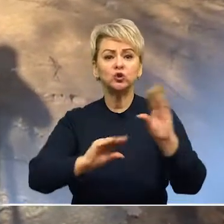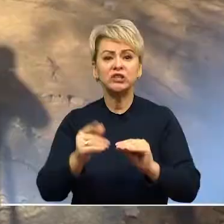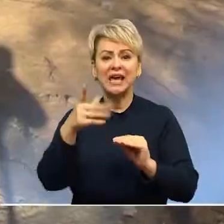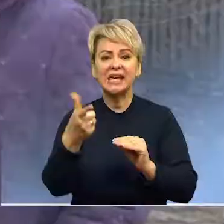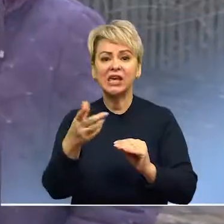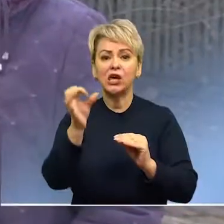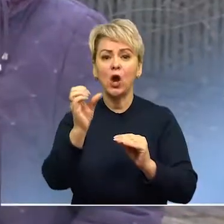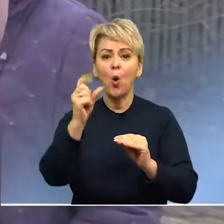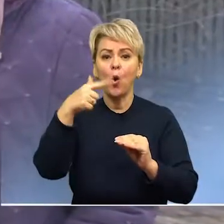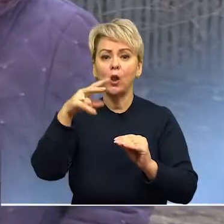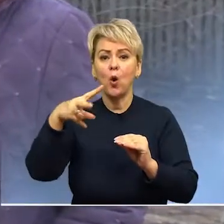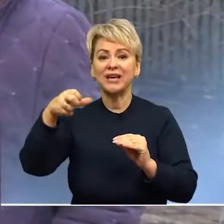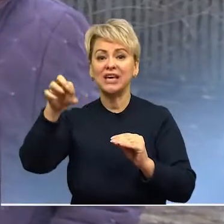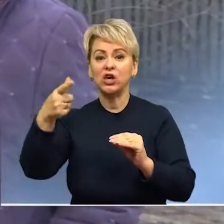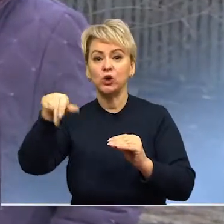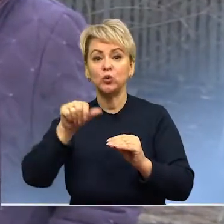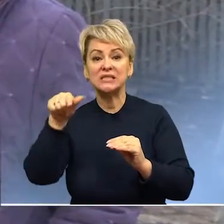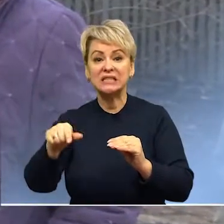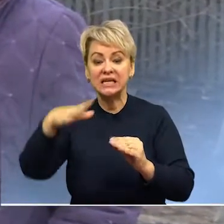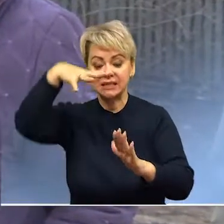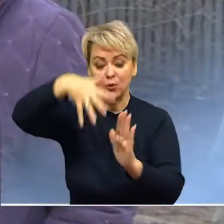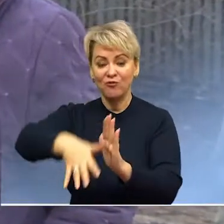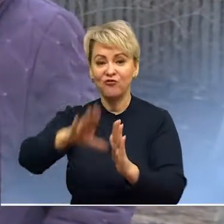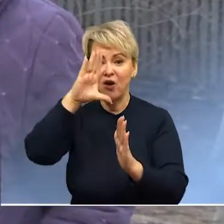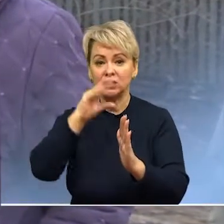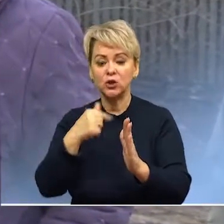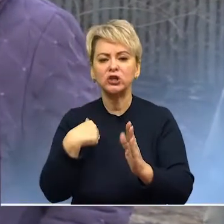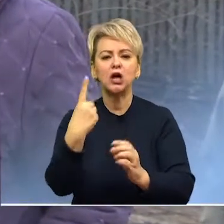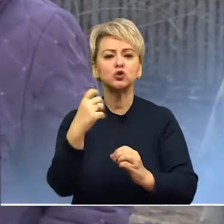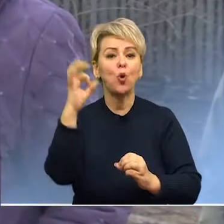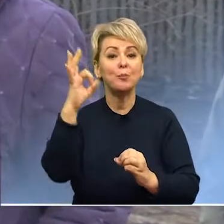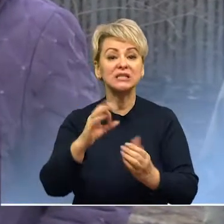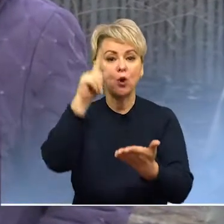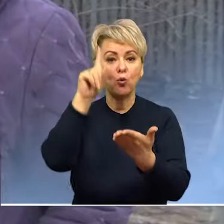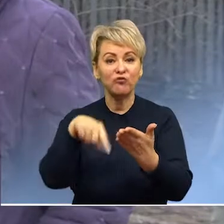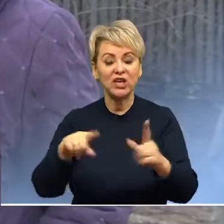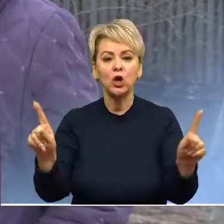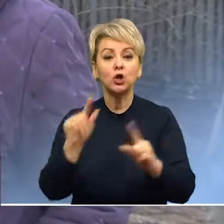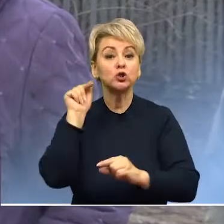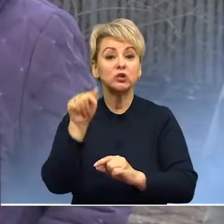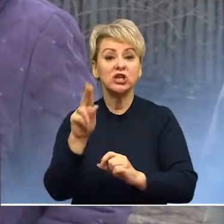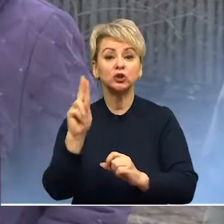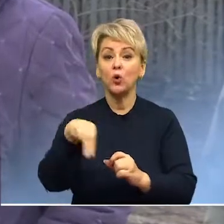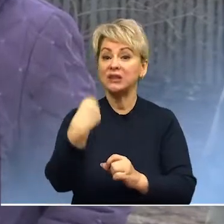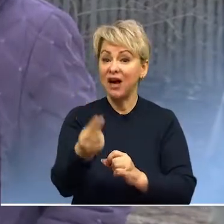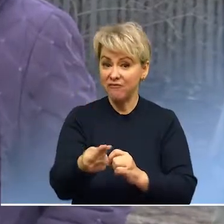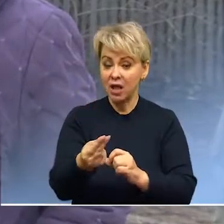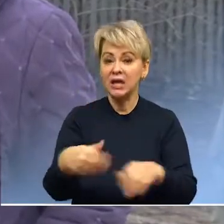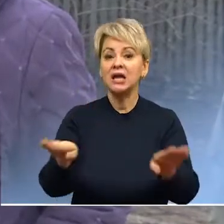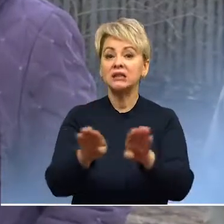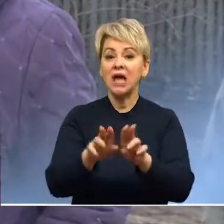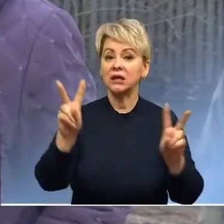геологию? Потому что здесь получается склон. Я 100% уверен, что те, кто выдавал